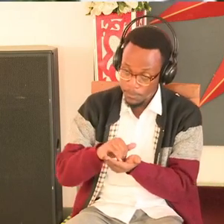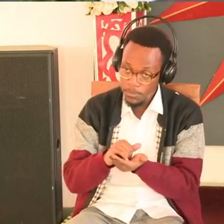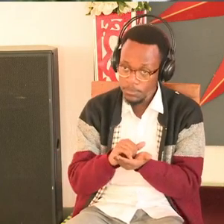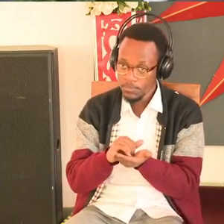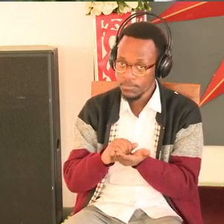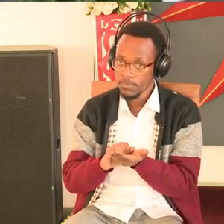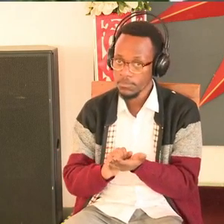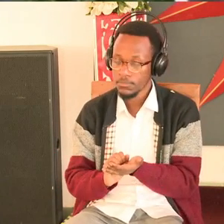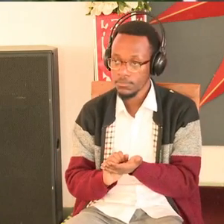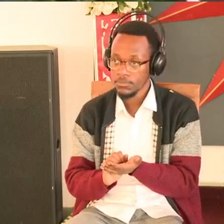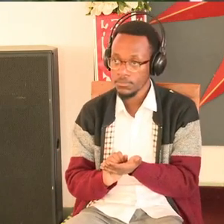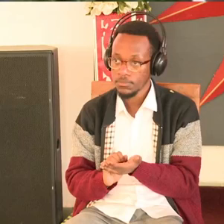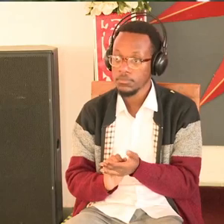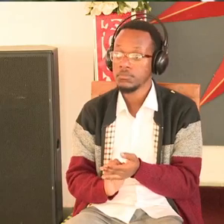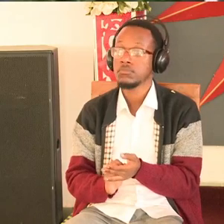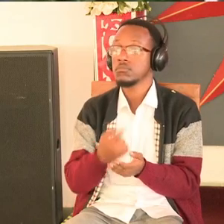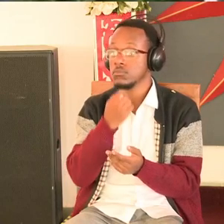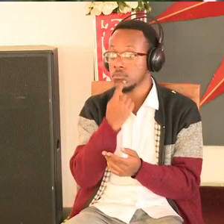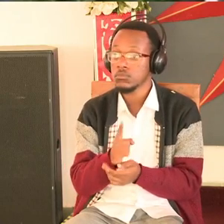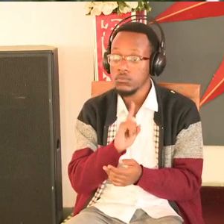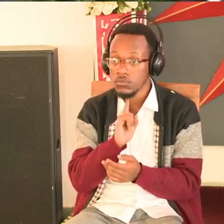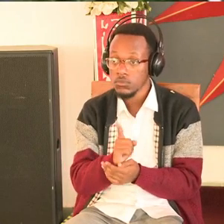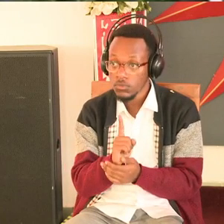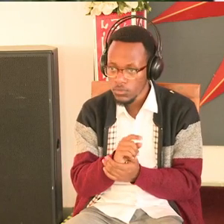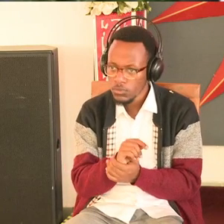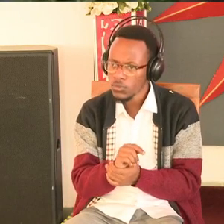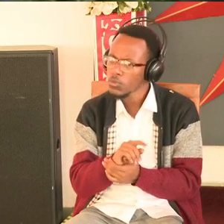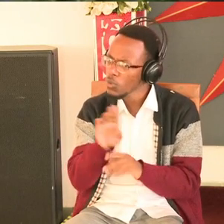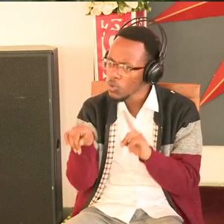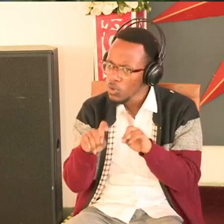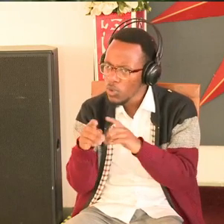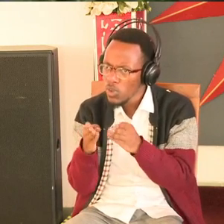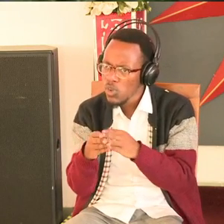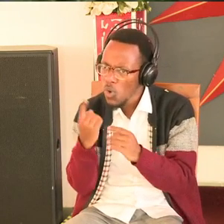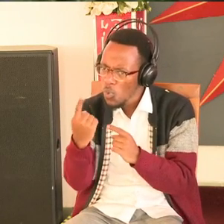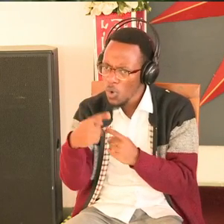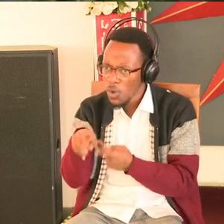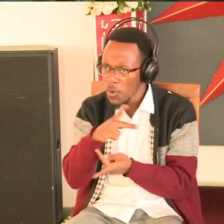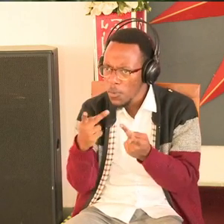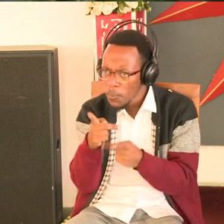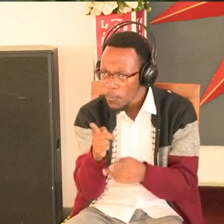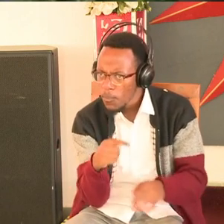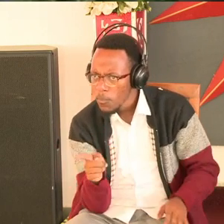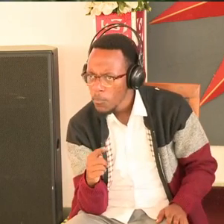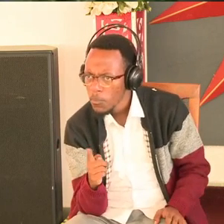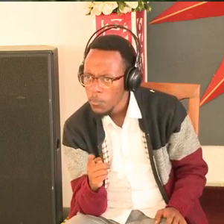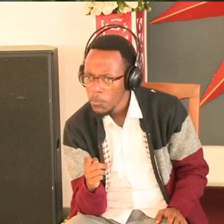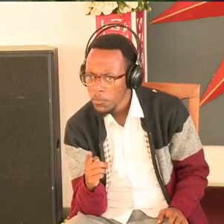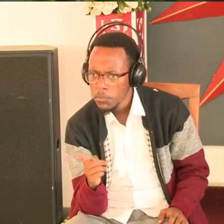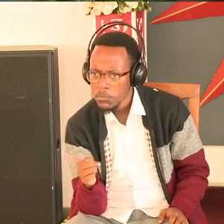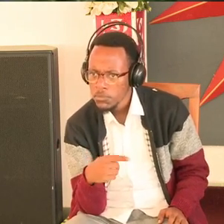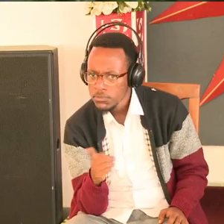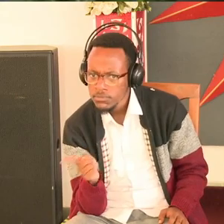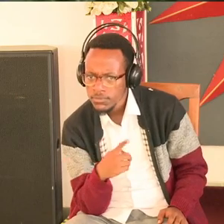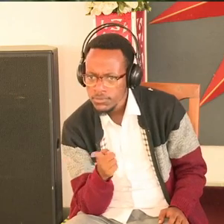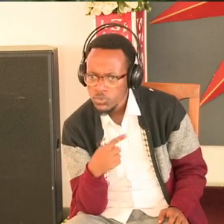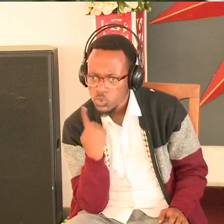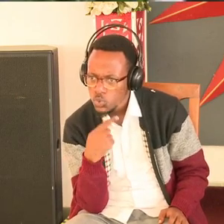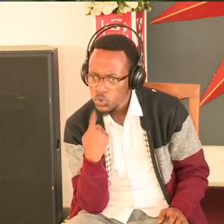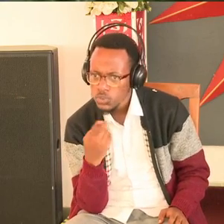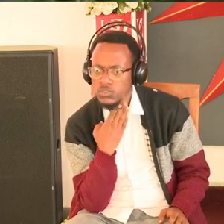ubwiza ni ijukuri. Ese hari n'umwe muri twe envie